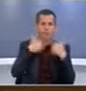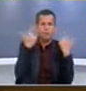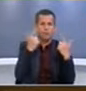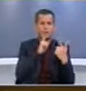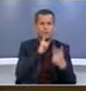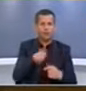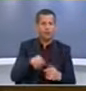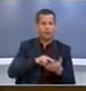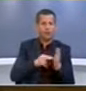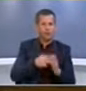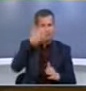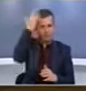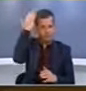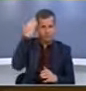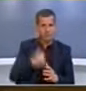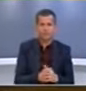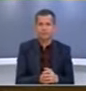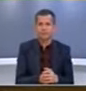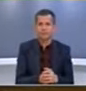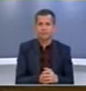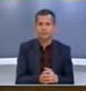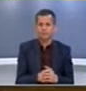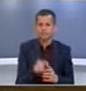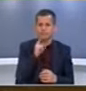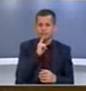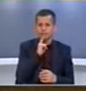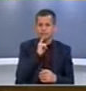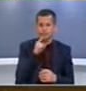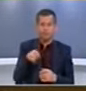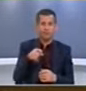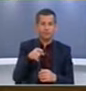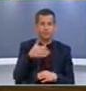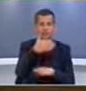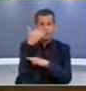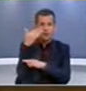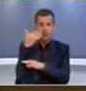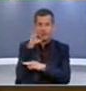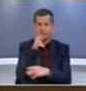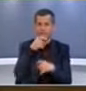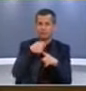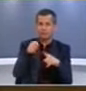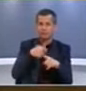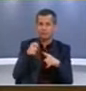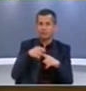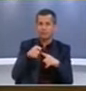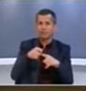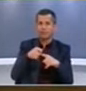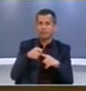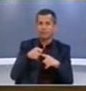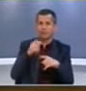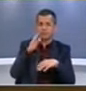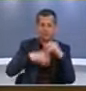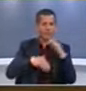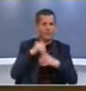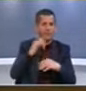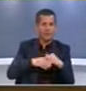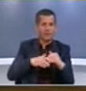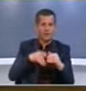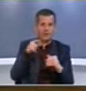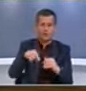drept operator energ p realiz e projekt p nin e mini hidrocentral n Red e